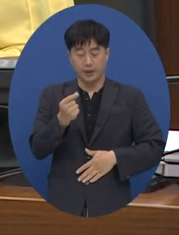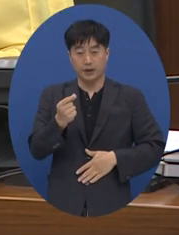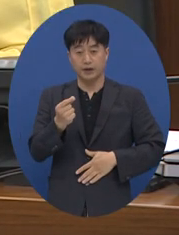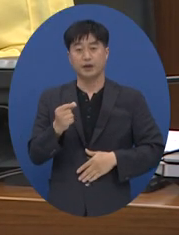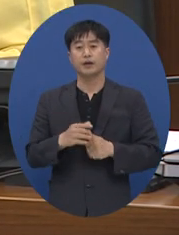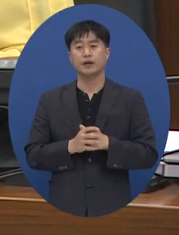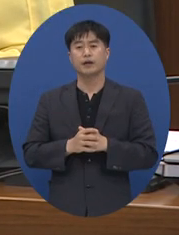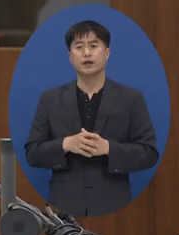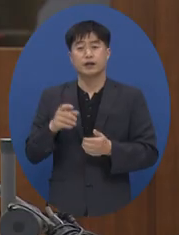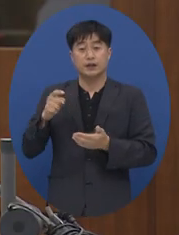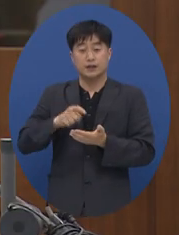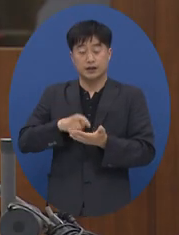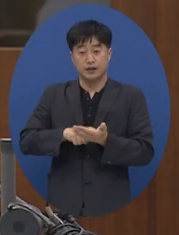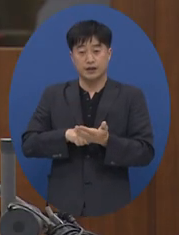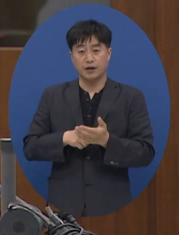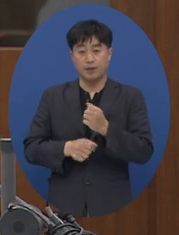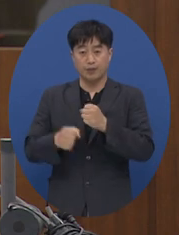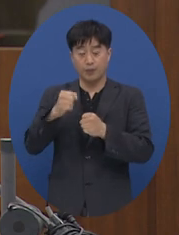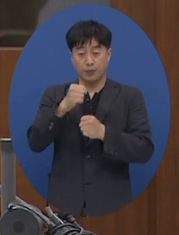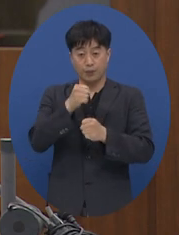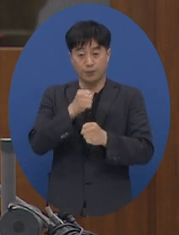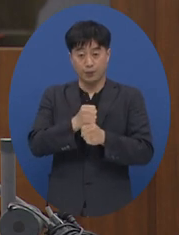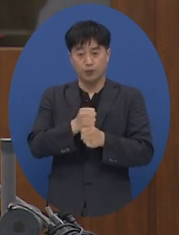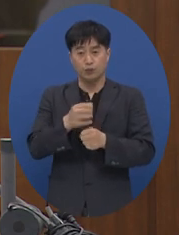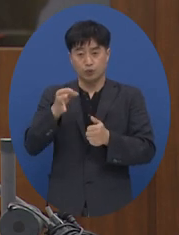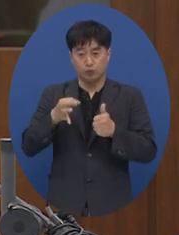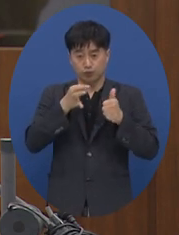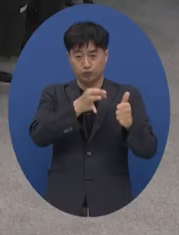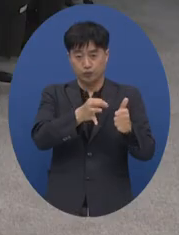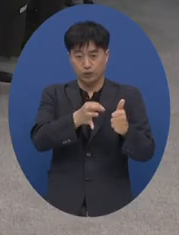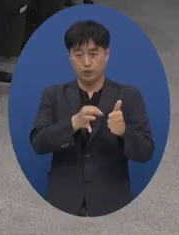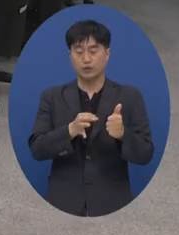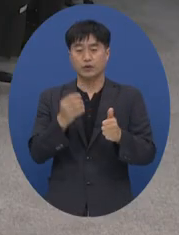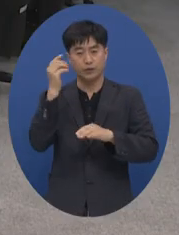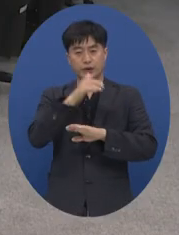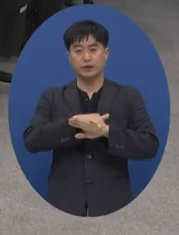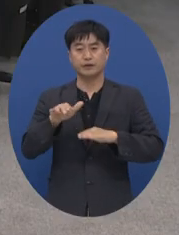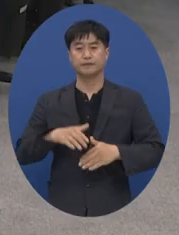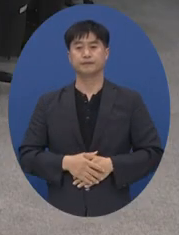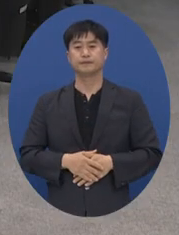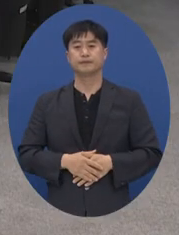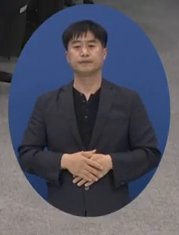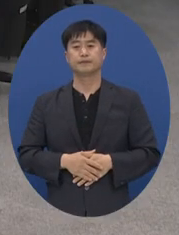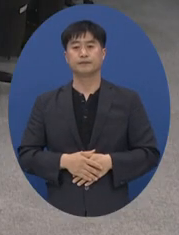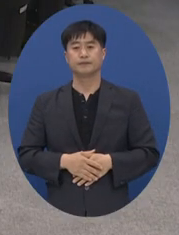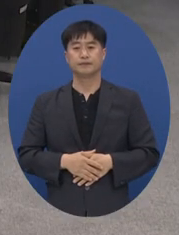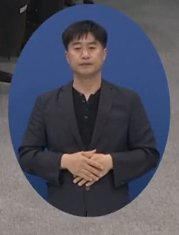파악해 응급복구와 재난지원금 지급 등의 조치를 취할 방침입니다.